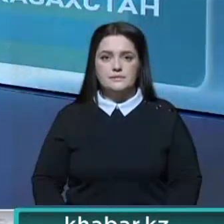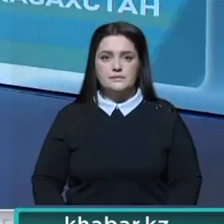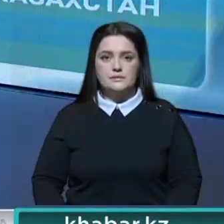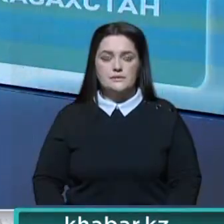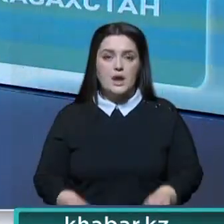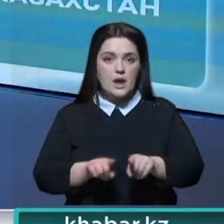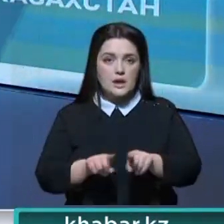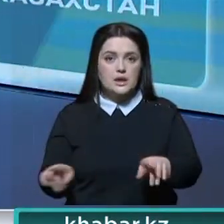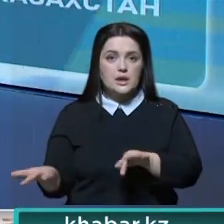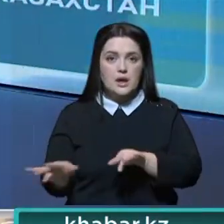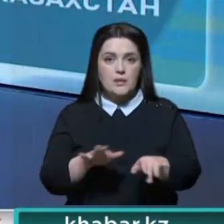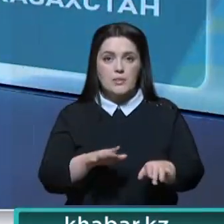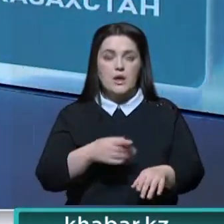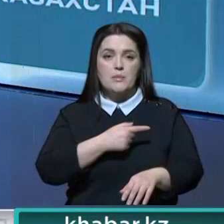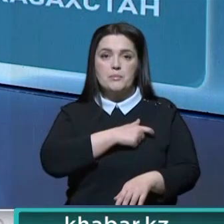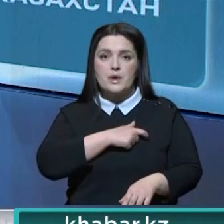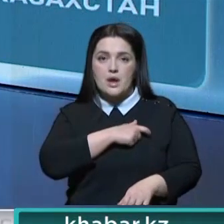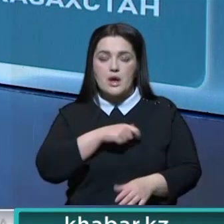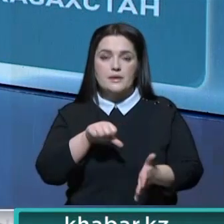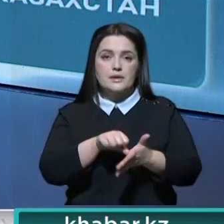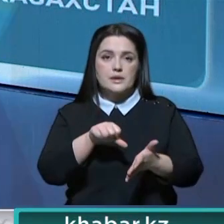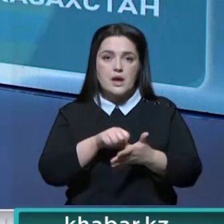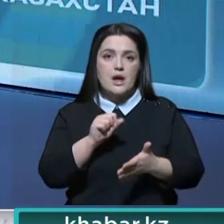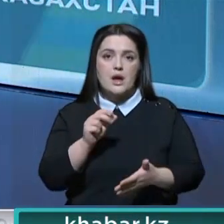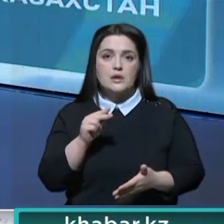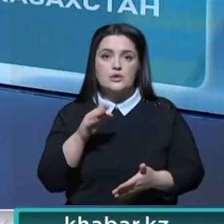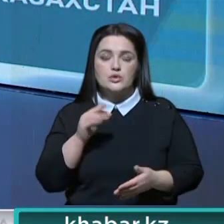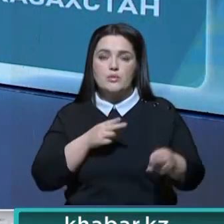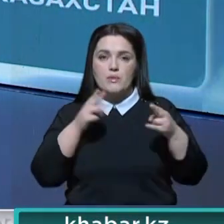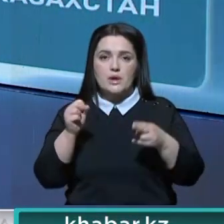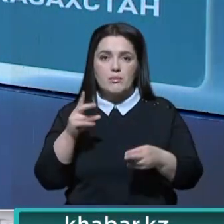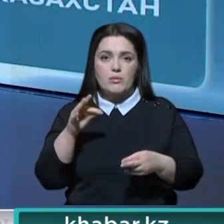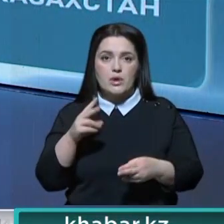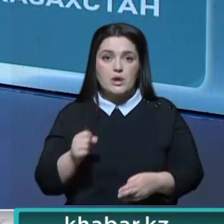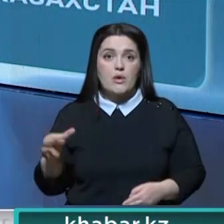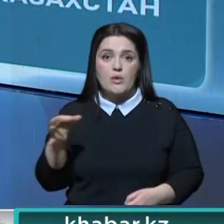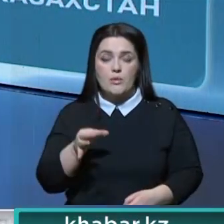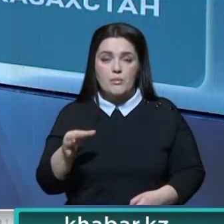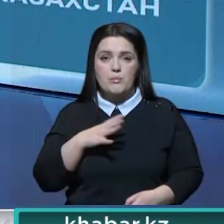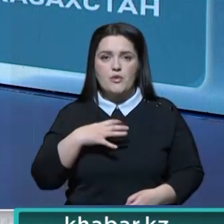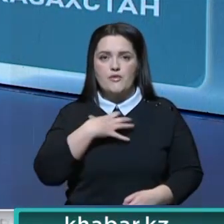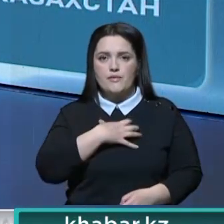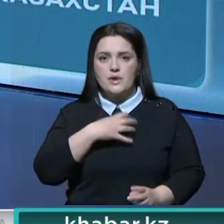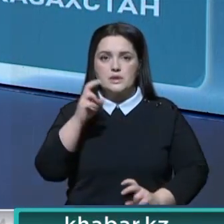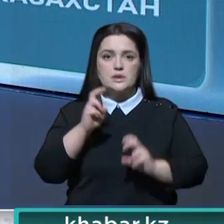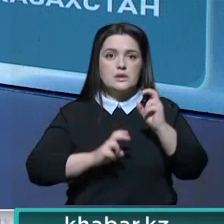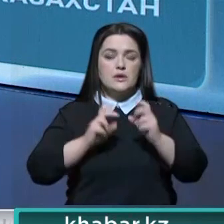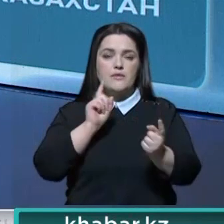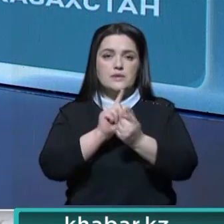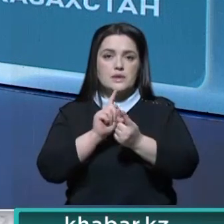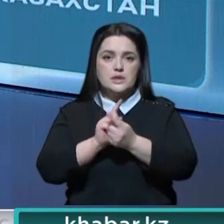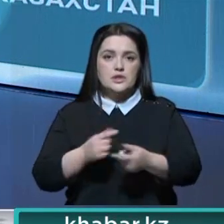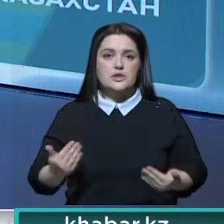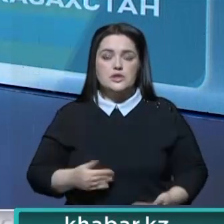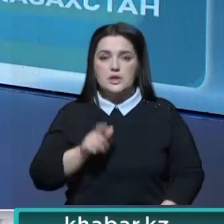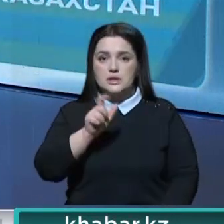В рамках агиткампании кандидаты в депутаты от партии «Ак-Жол» прибыли в Акмолинскую область. Они посетили ряд важных промышленных объектов региона и